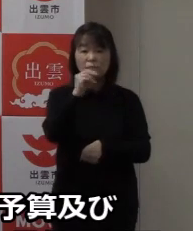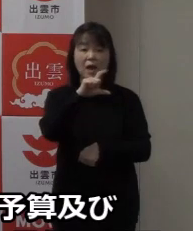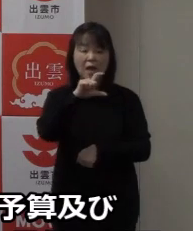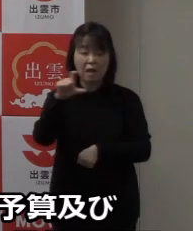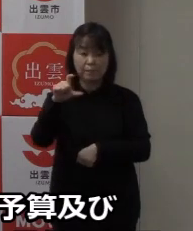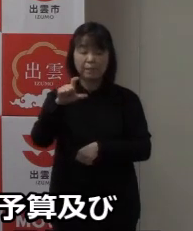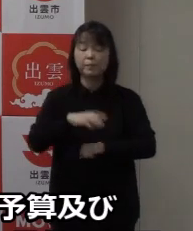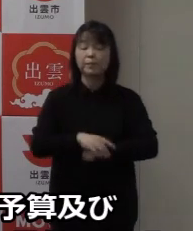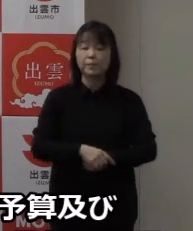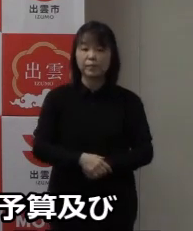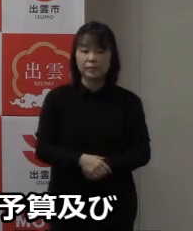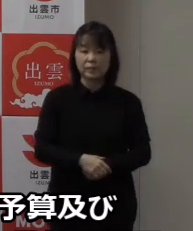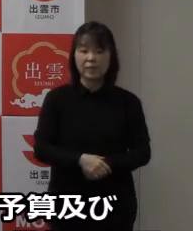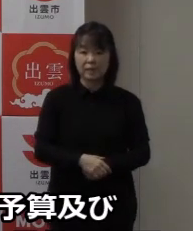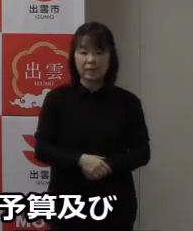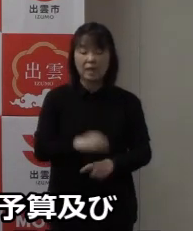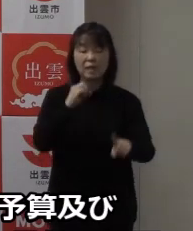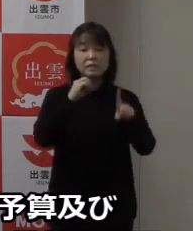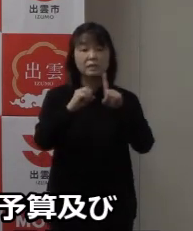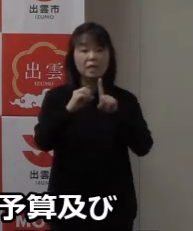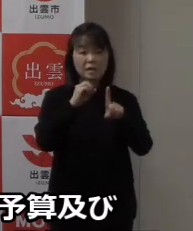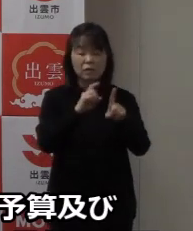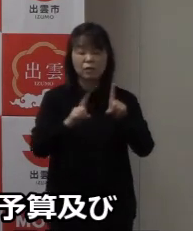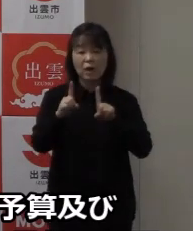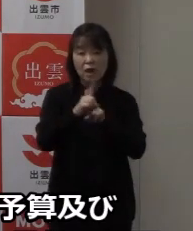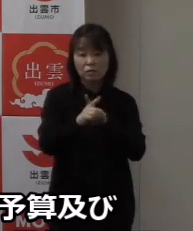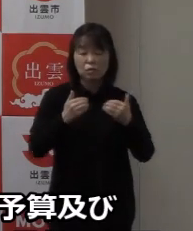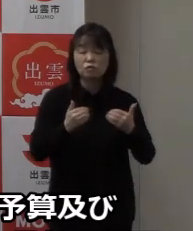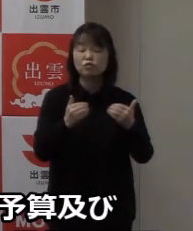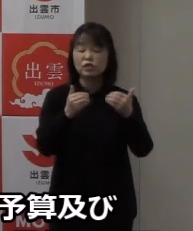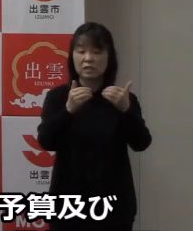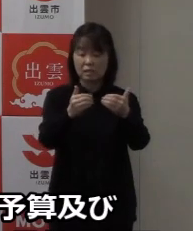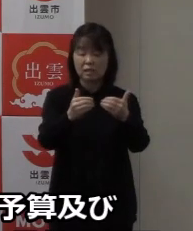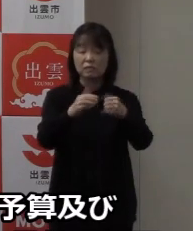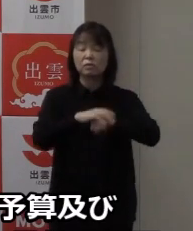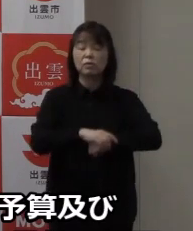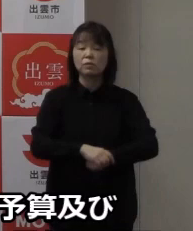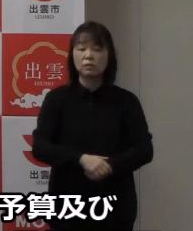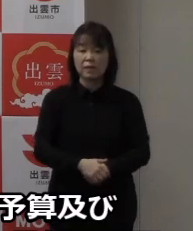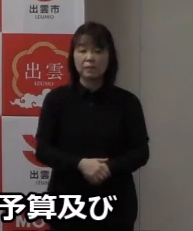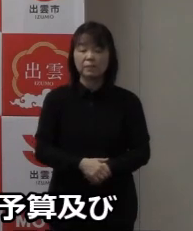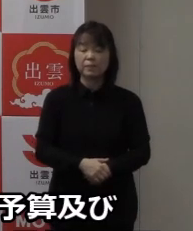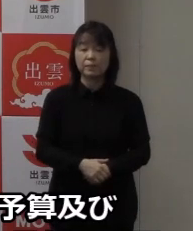点目のポイント、デジタルファーストの推進ということで、これは